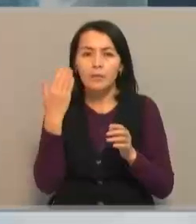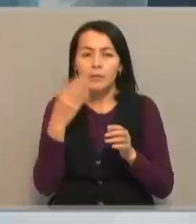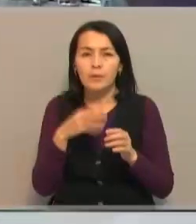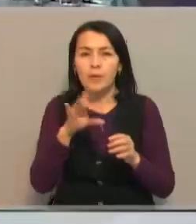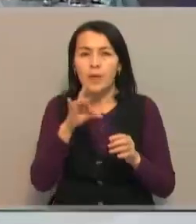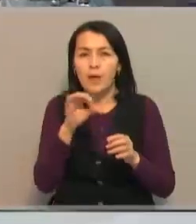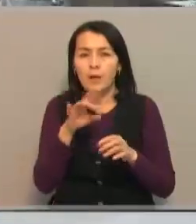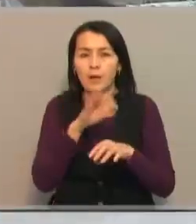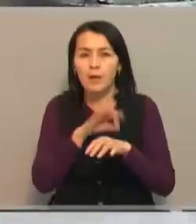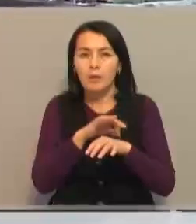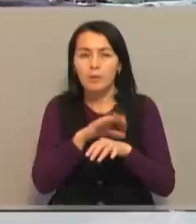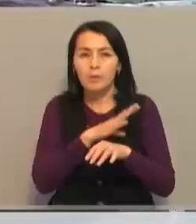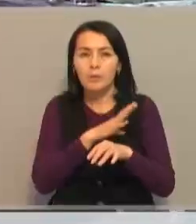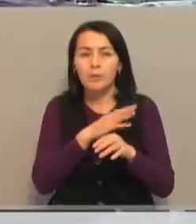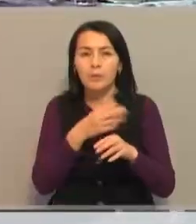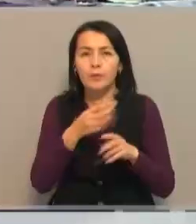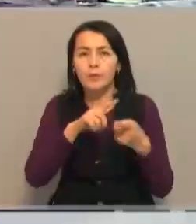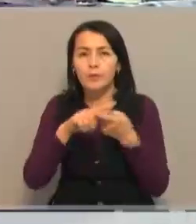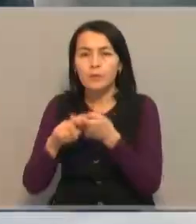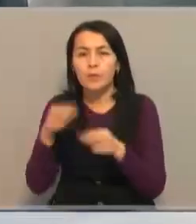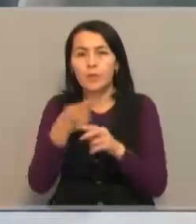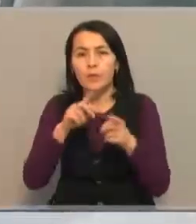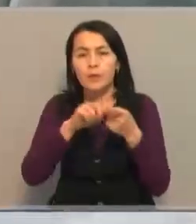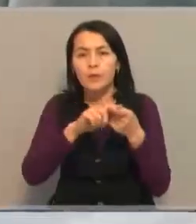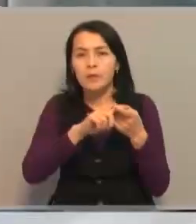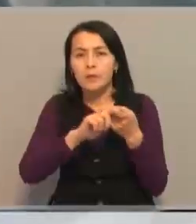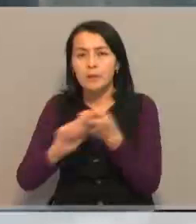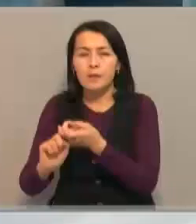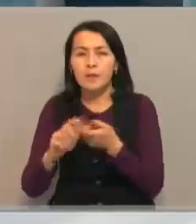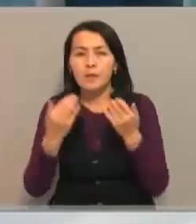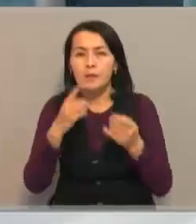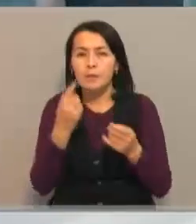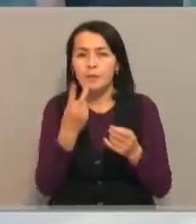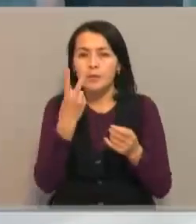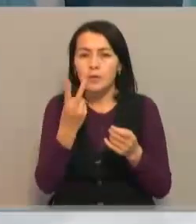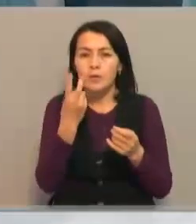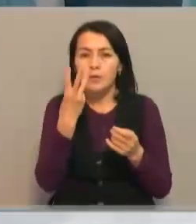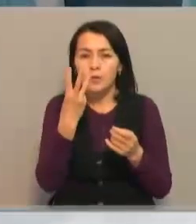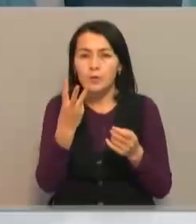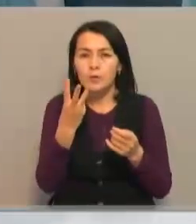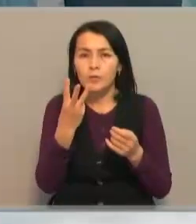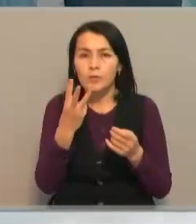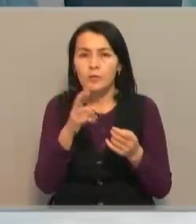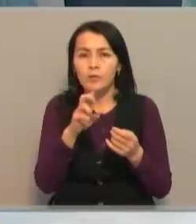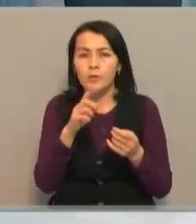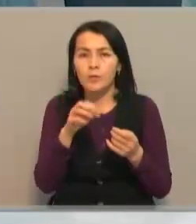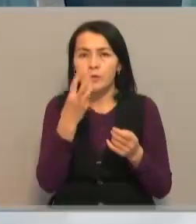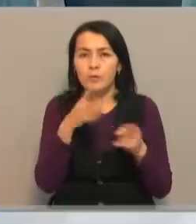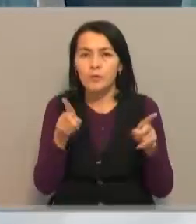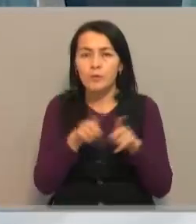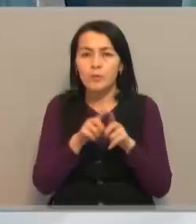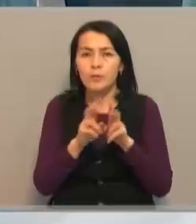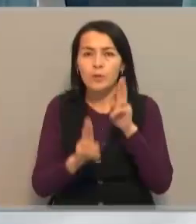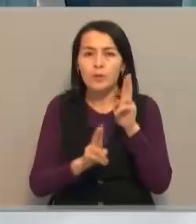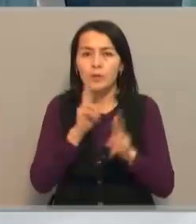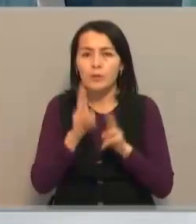ісік пайда болған. Асқынулар өте тез дамыған, қазір бірінші, екінші, үшінші блокта 3-1-дей